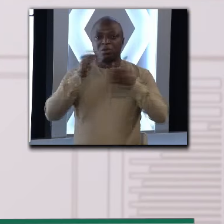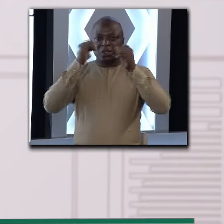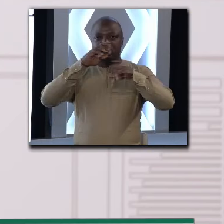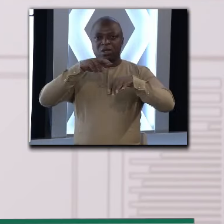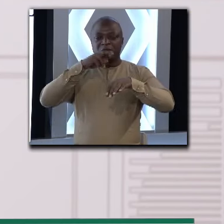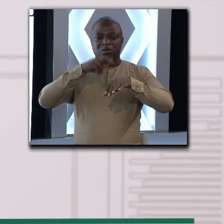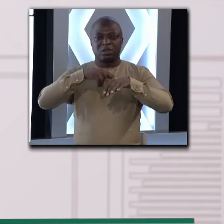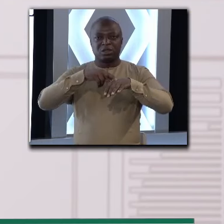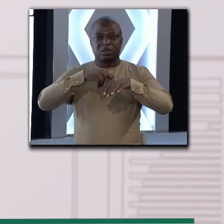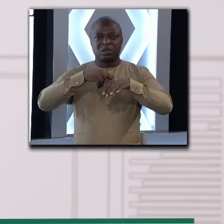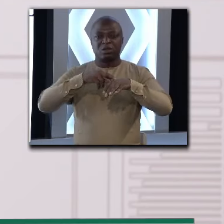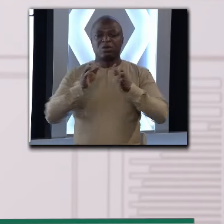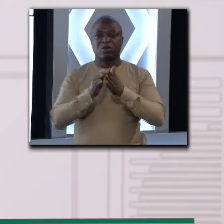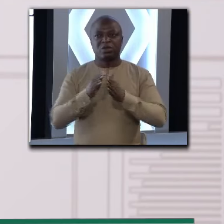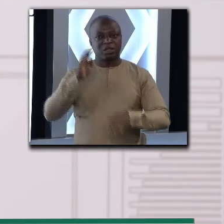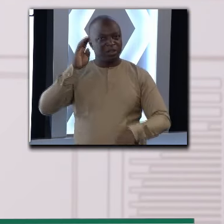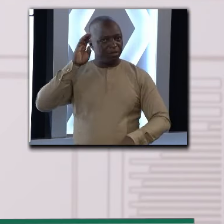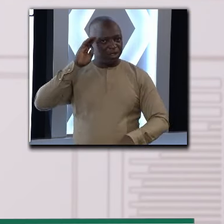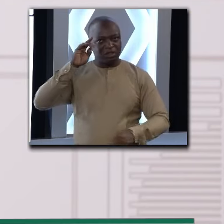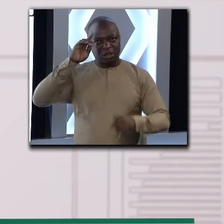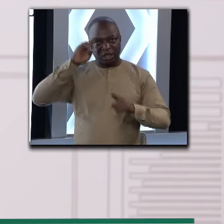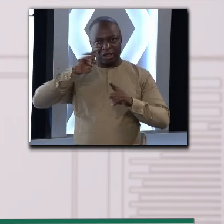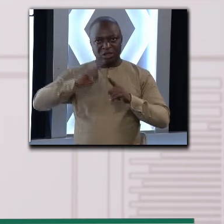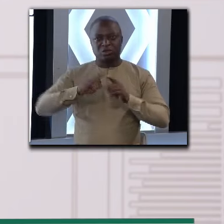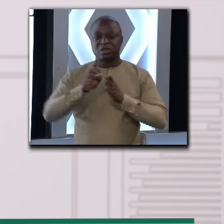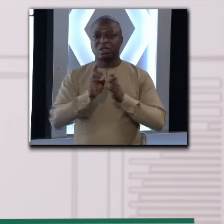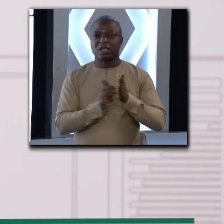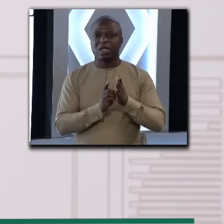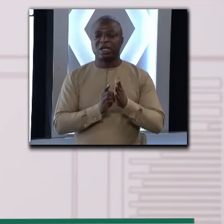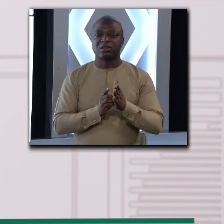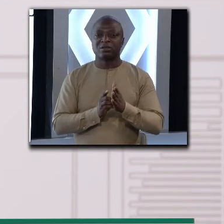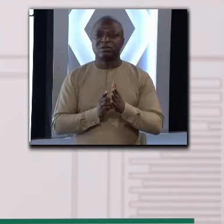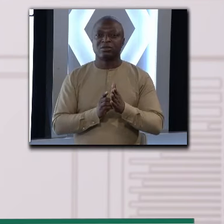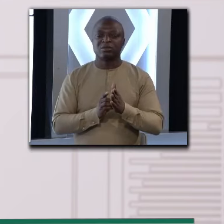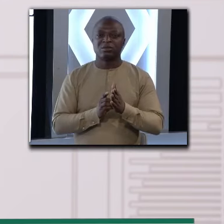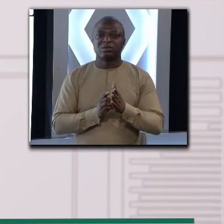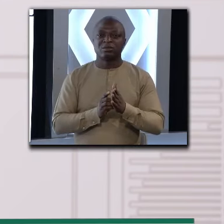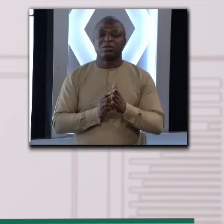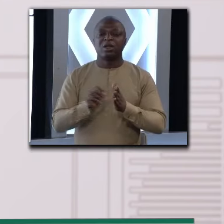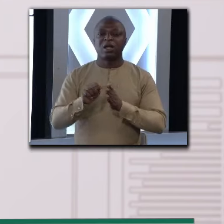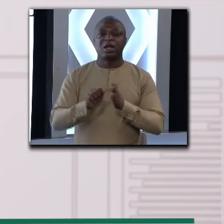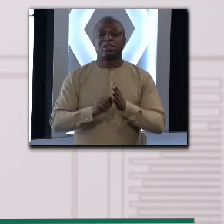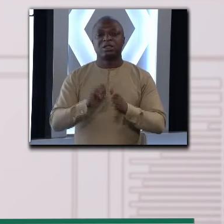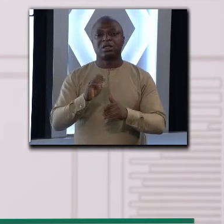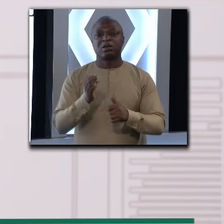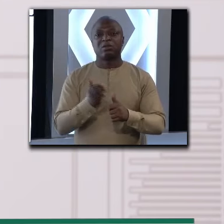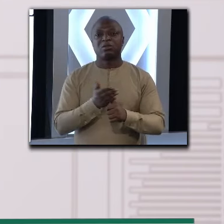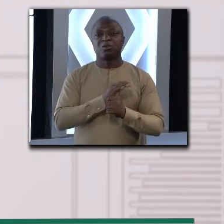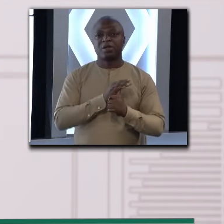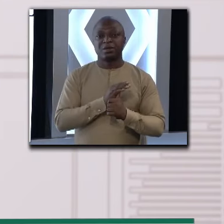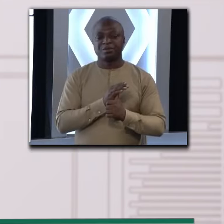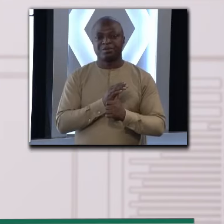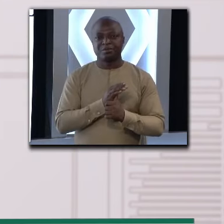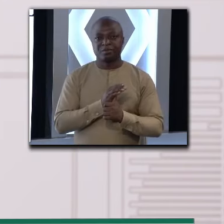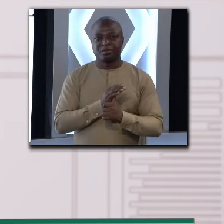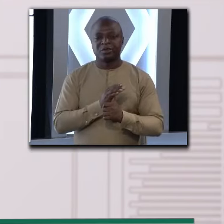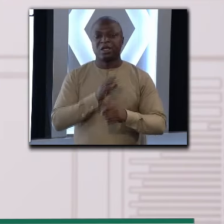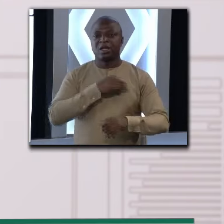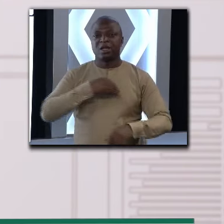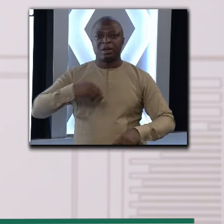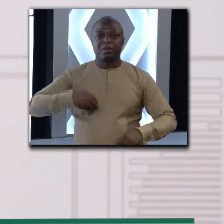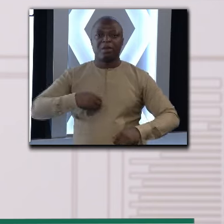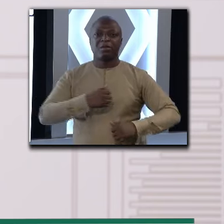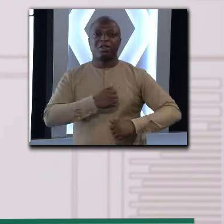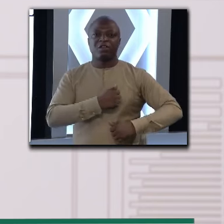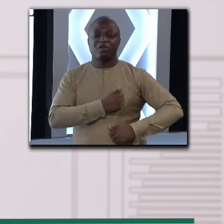République, le Conseil des ministres entendu, décrète. Article 1er. Les membres des forces